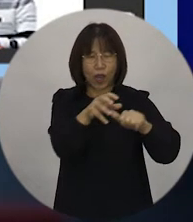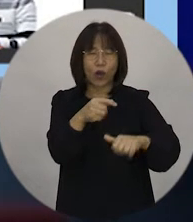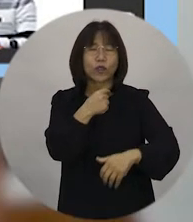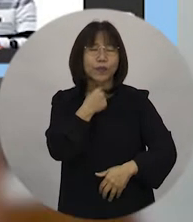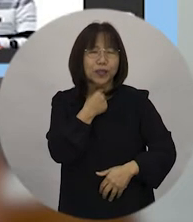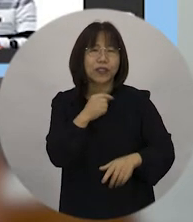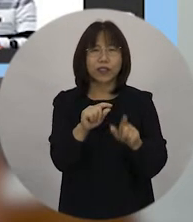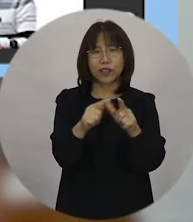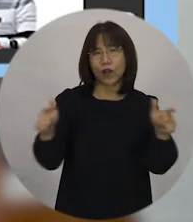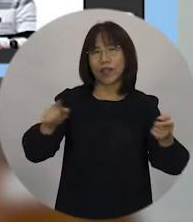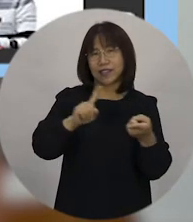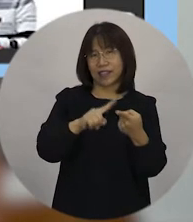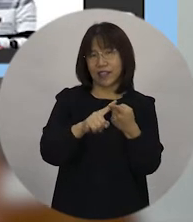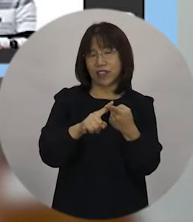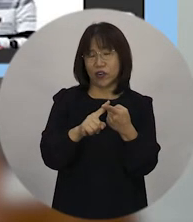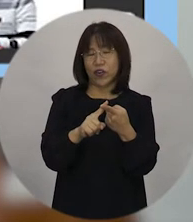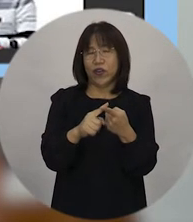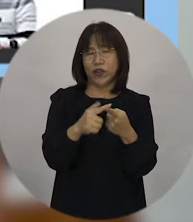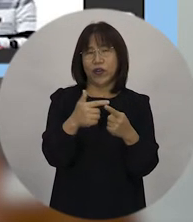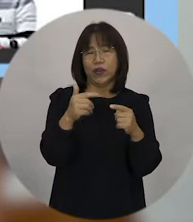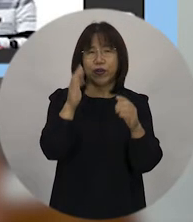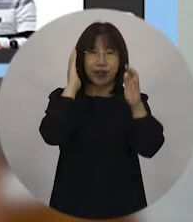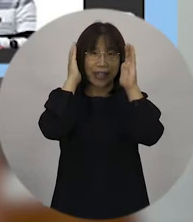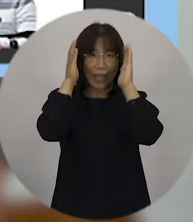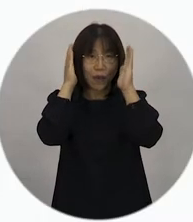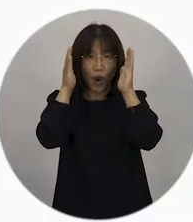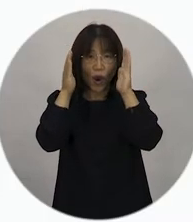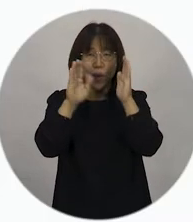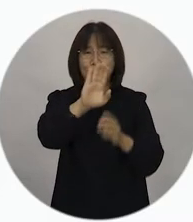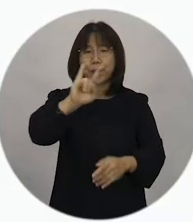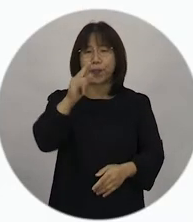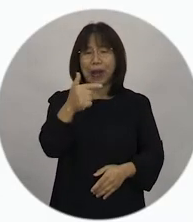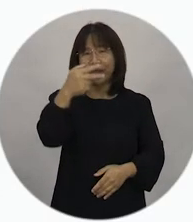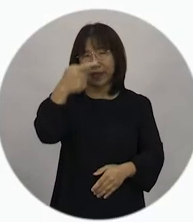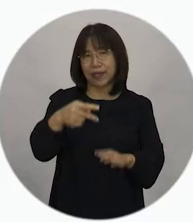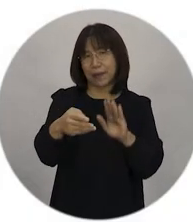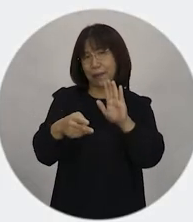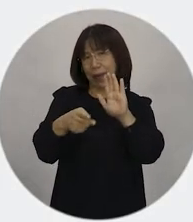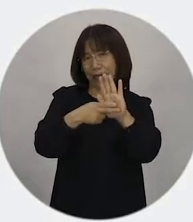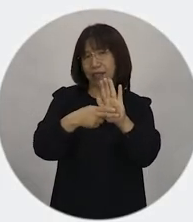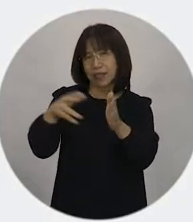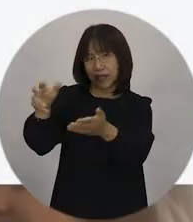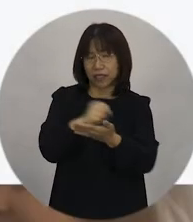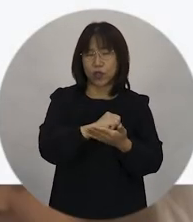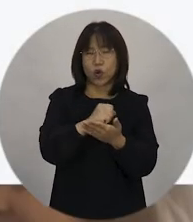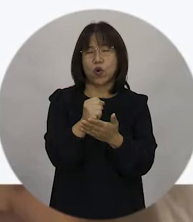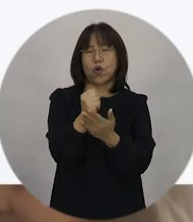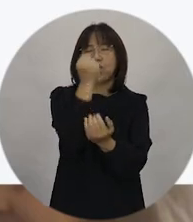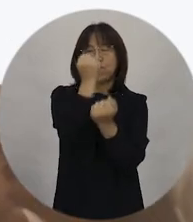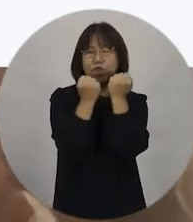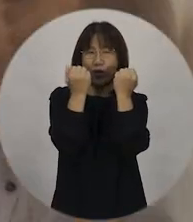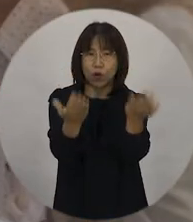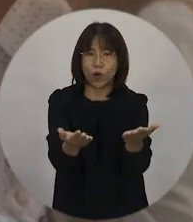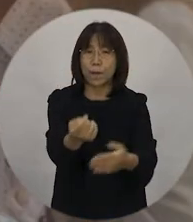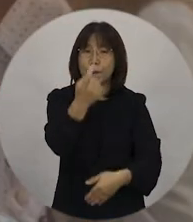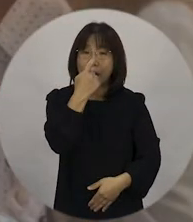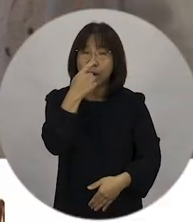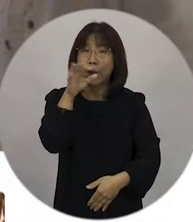싶은 것들, 좋은 영화를 향한 지도 등을 주제로 네이버 밴드를 통해 실시간으로 열띤 강의가